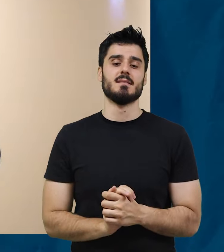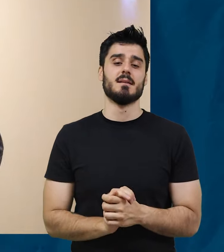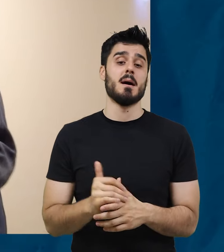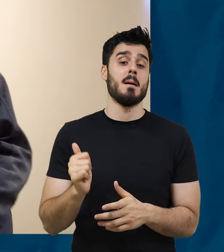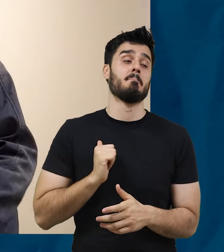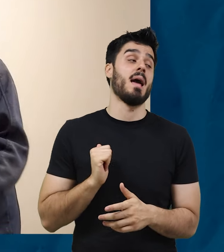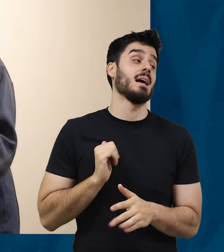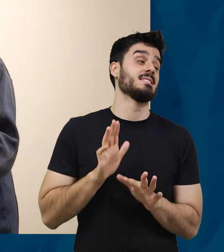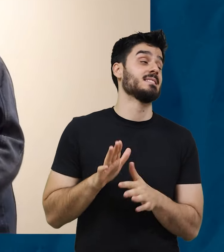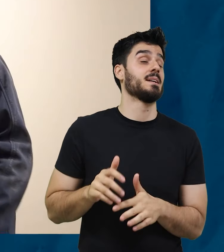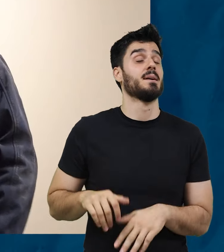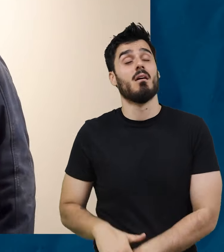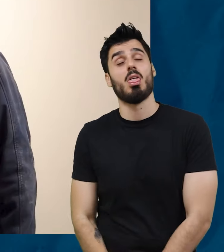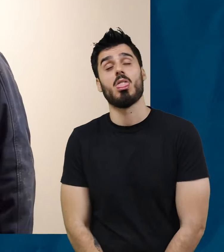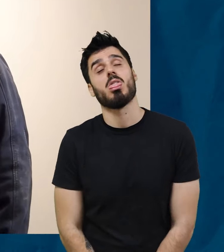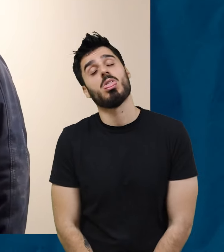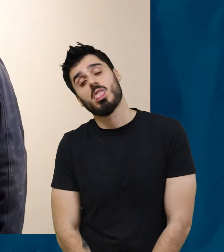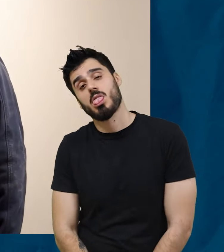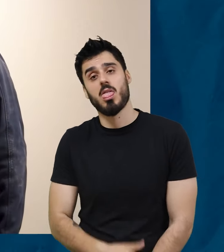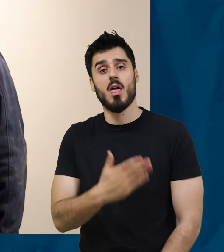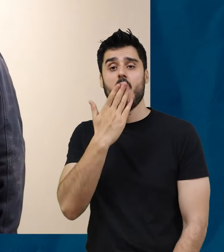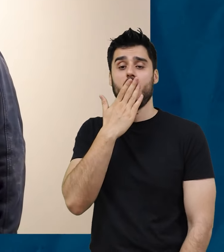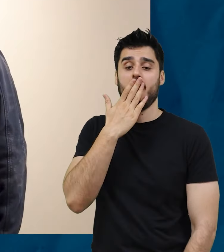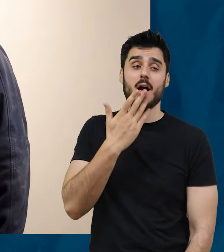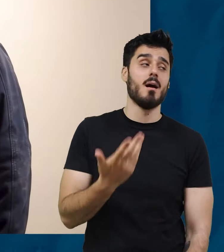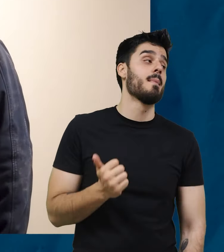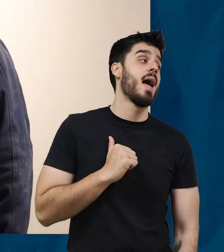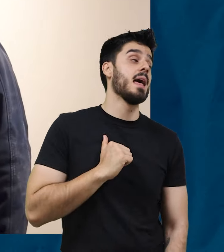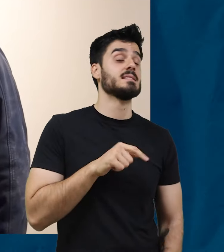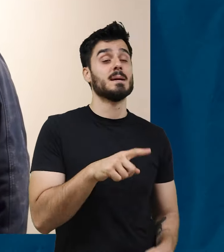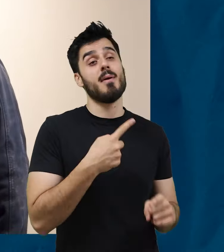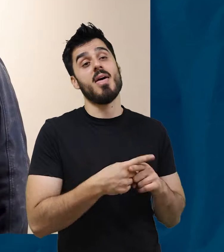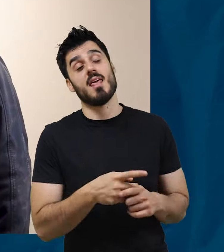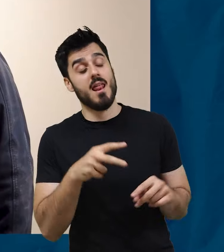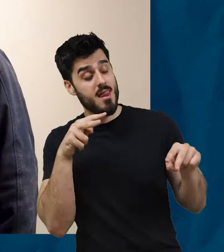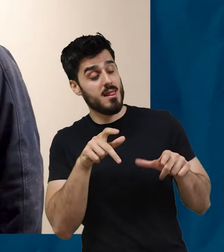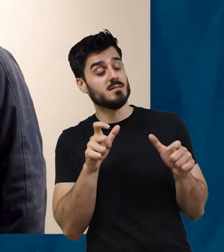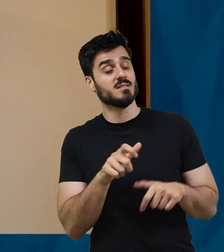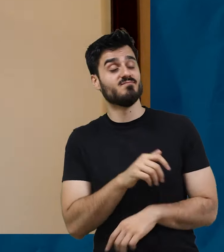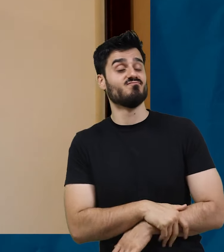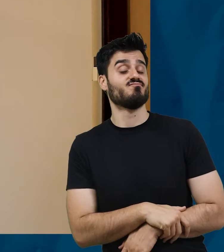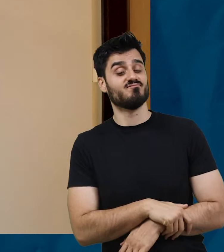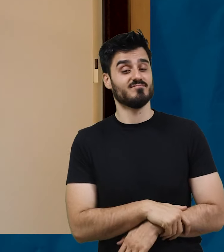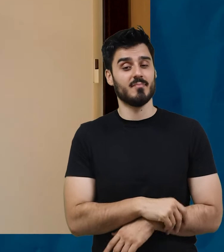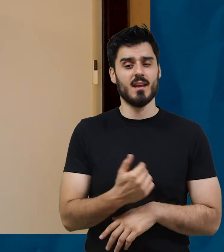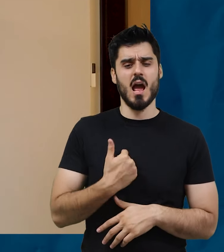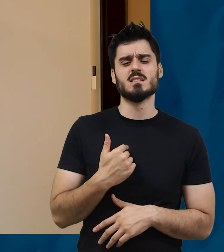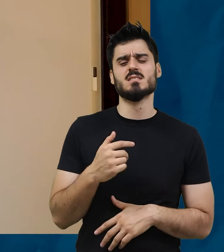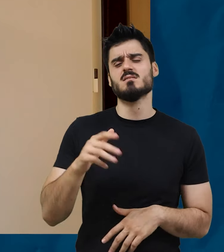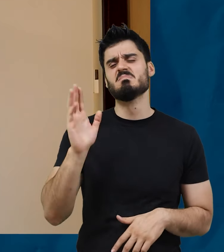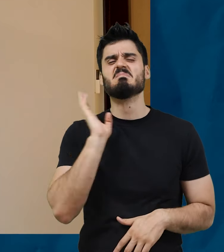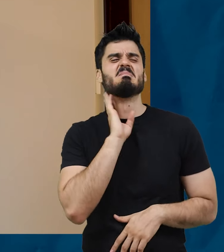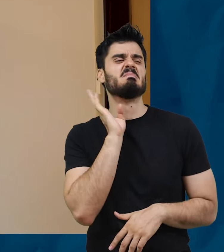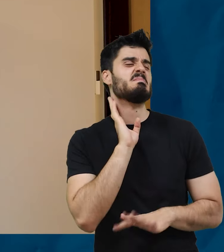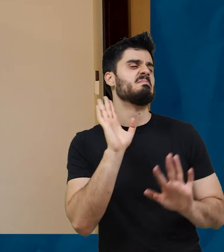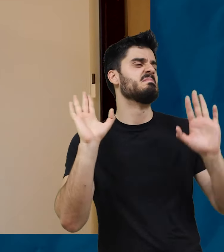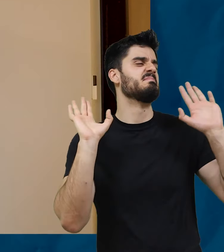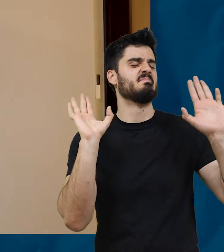Пазиме материалите и машините, че на обекта съм сам, но пак се крадне. Аз нищо не пазя, аз пазя